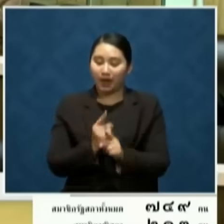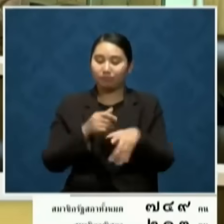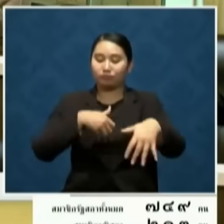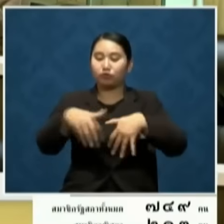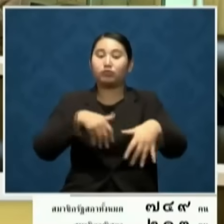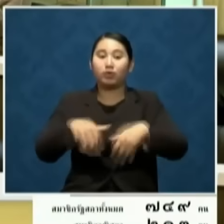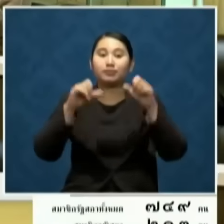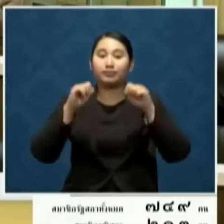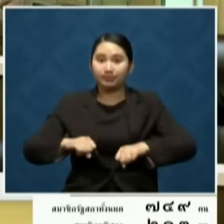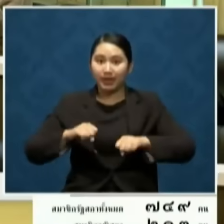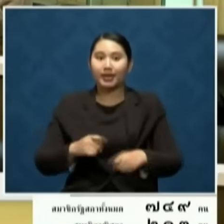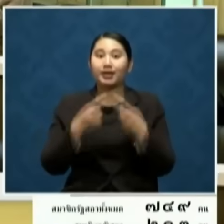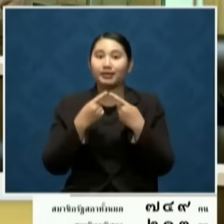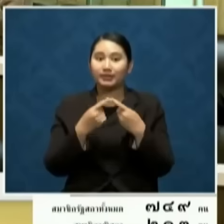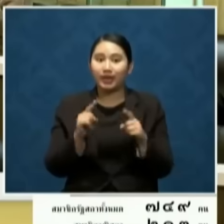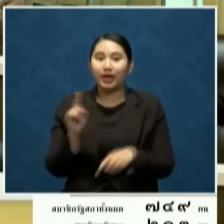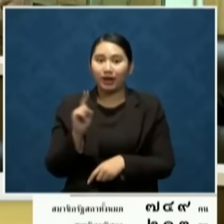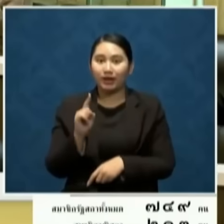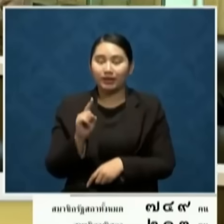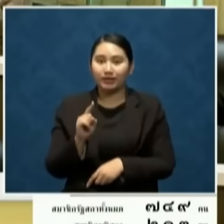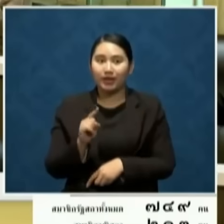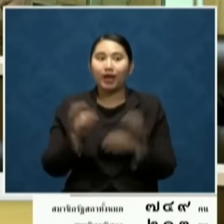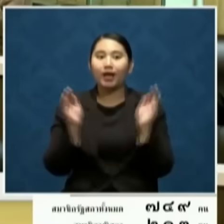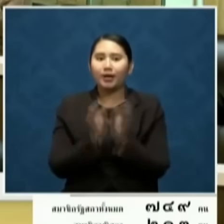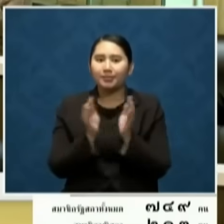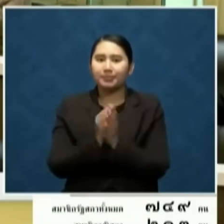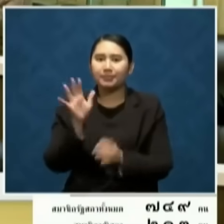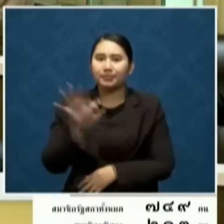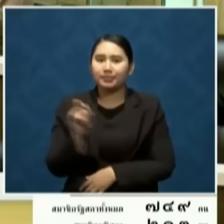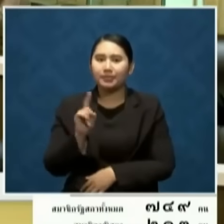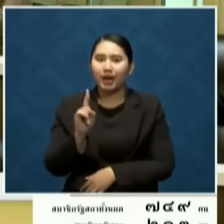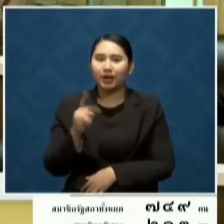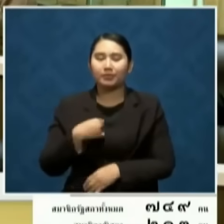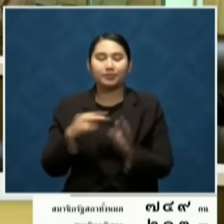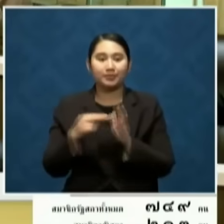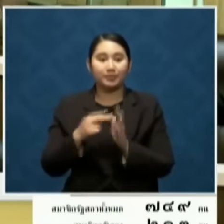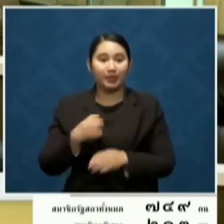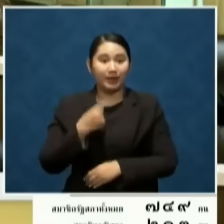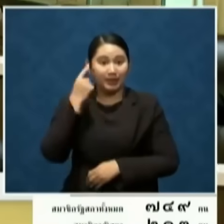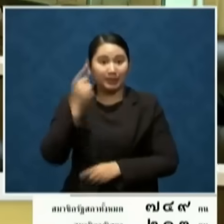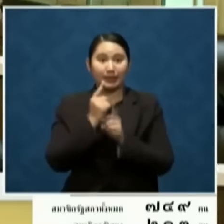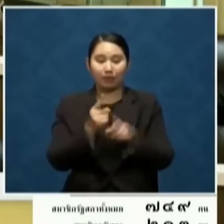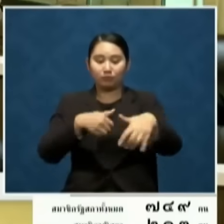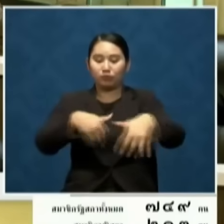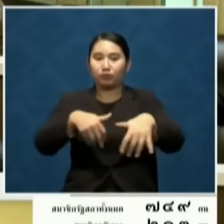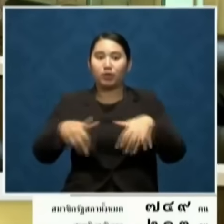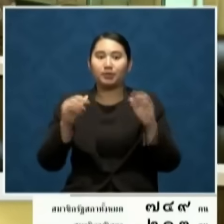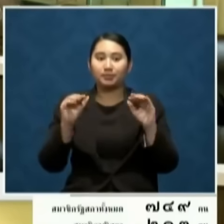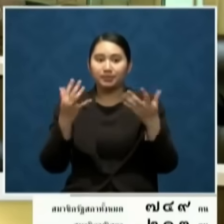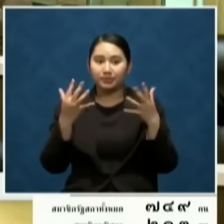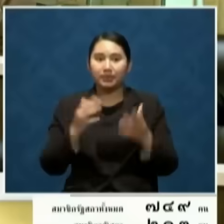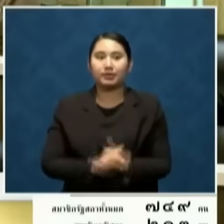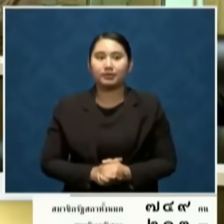จะให้ผมหรือสมาชิกวุฒิสภาไปสนับสนุนให้เป็นนายกรัฐมนตรีก็จะผิดวิสัยนอกจากนี้นายเสรีบ